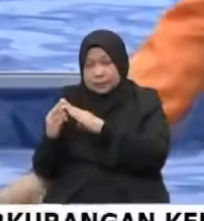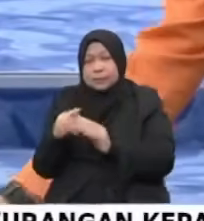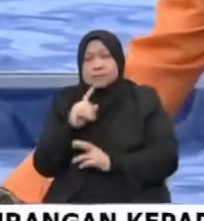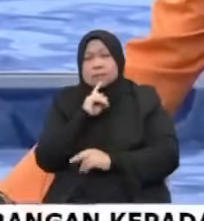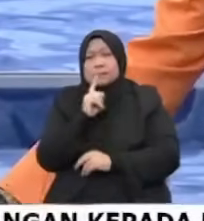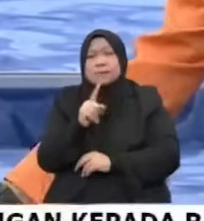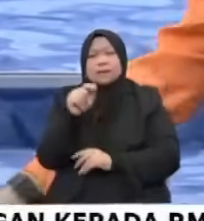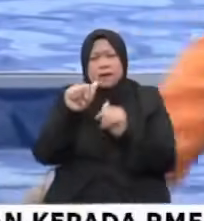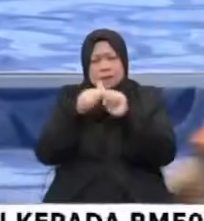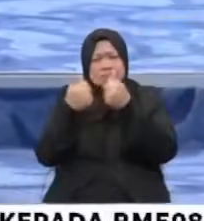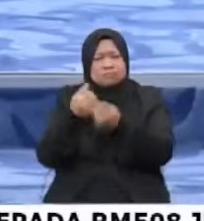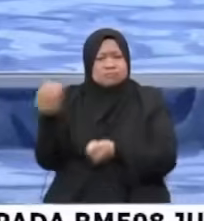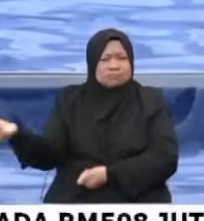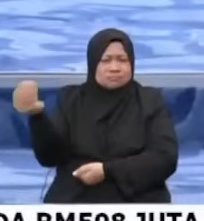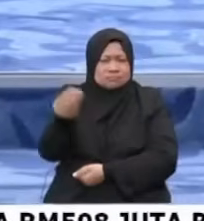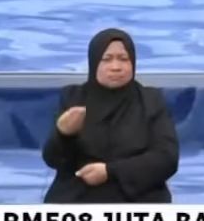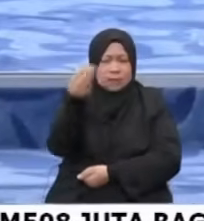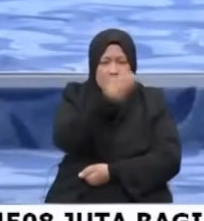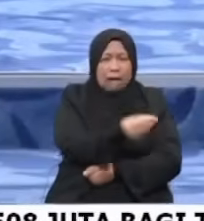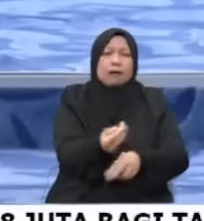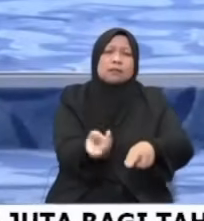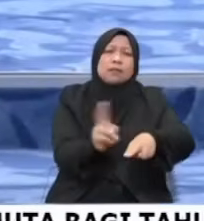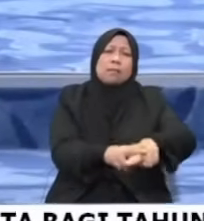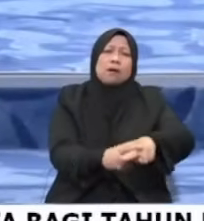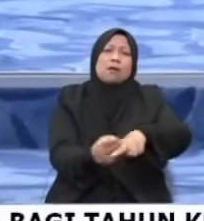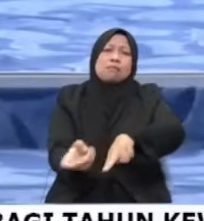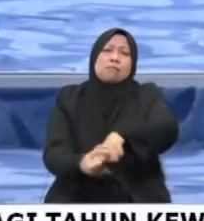kepada ejen-jen jadi akhirnya